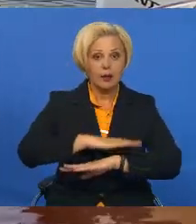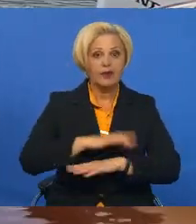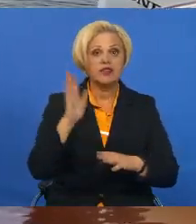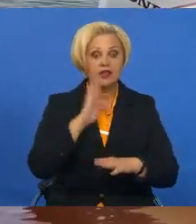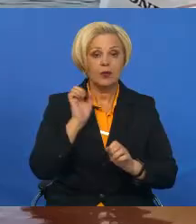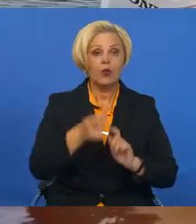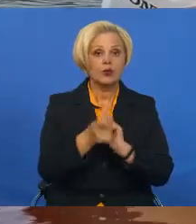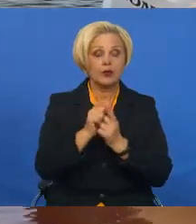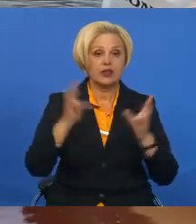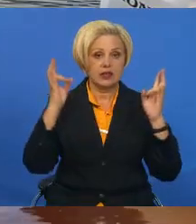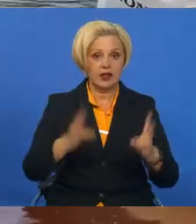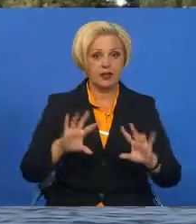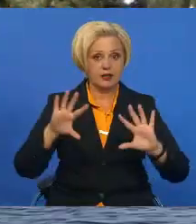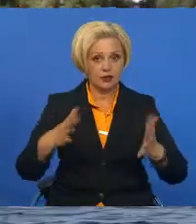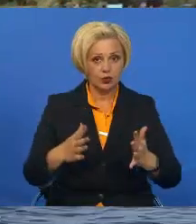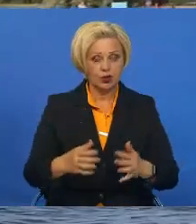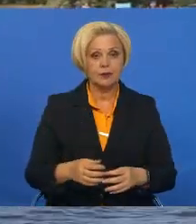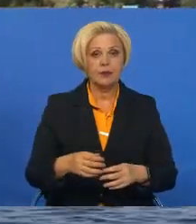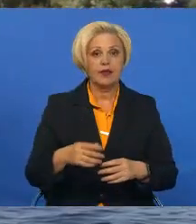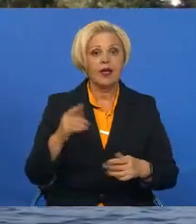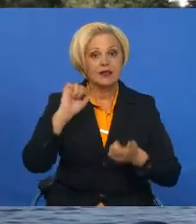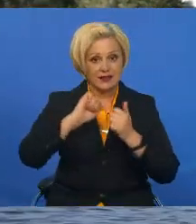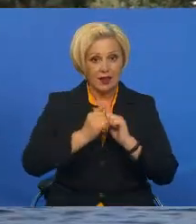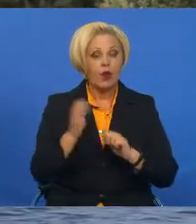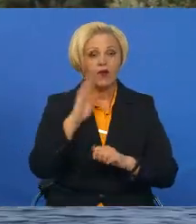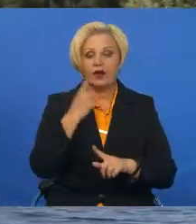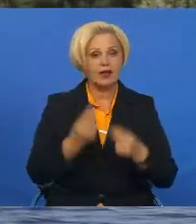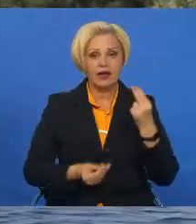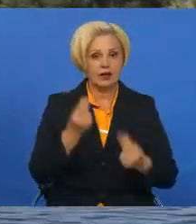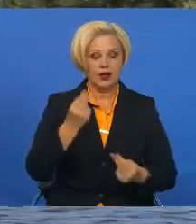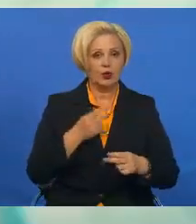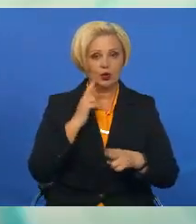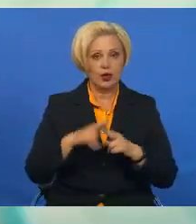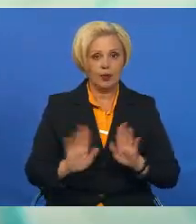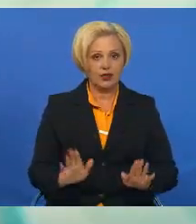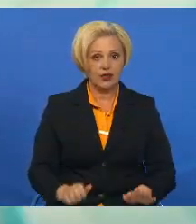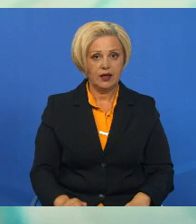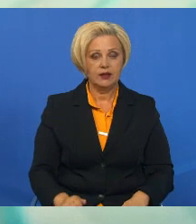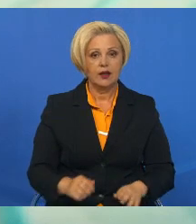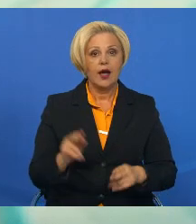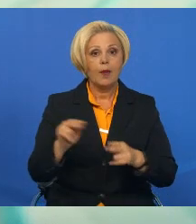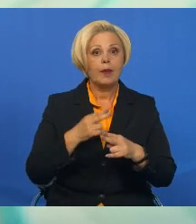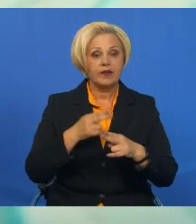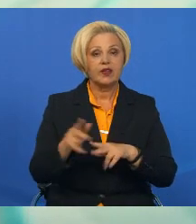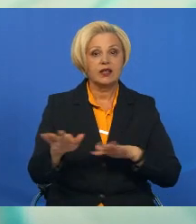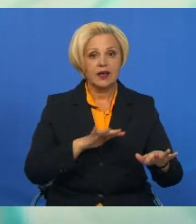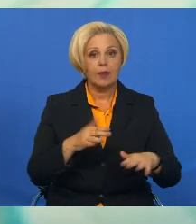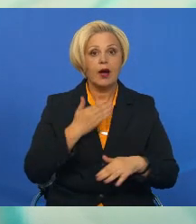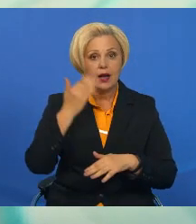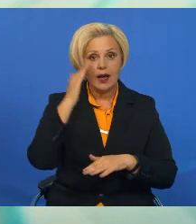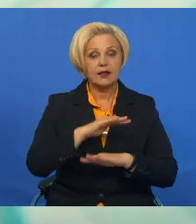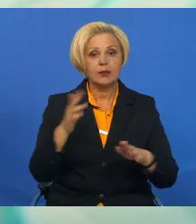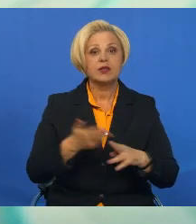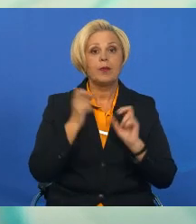може привести до трагічних наступств. Пам'ятайте, вода не пробачає помилок. Профілактична кампанія «Летом дзеці